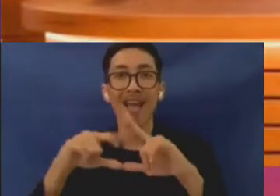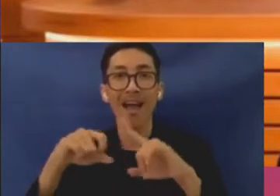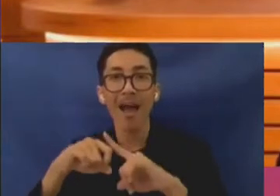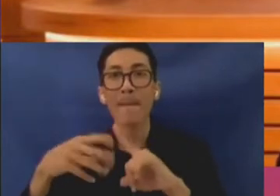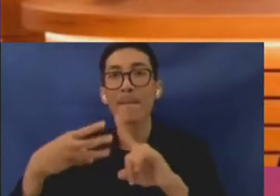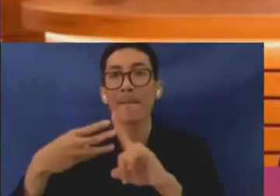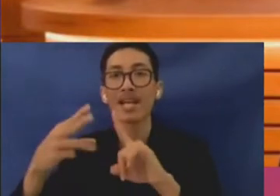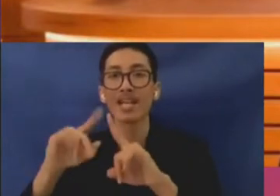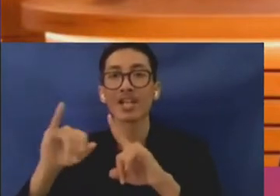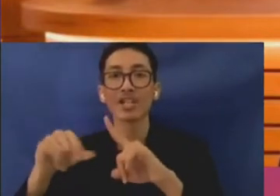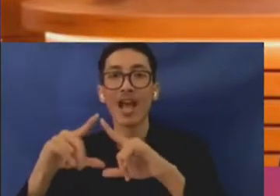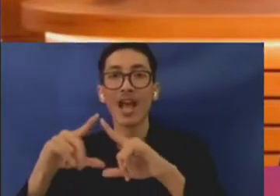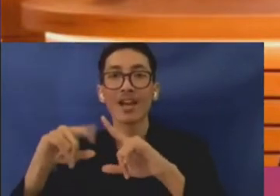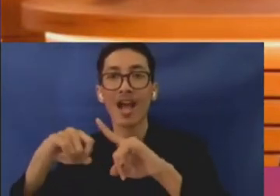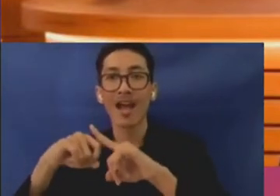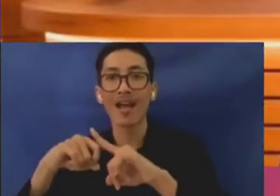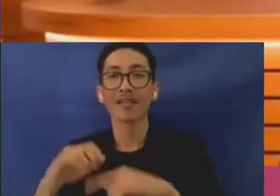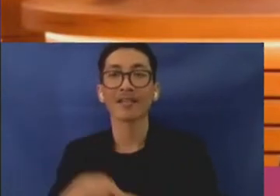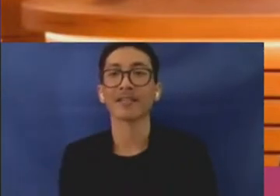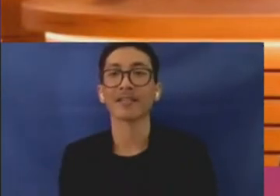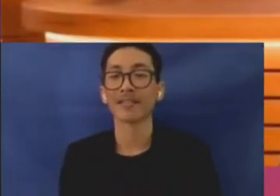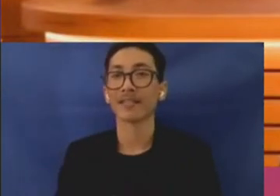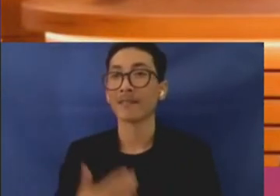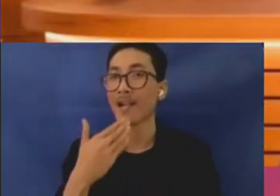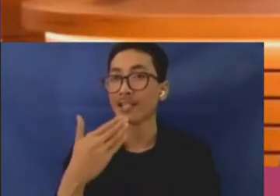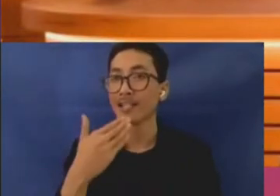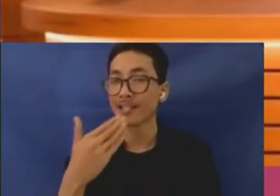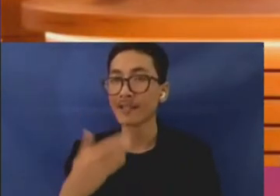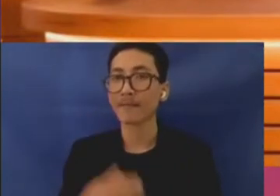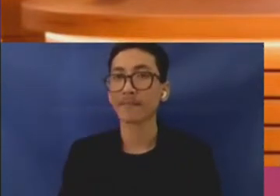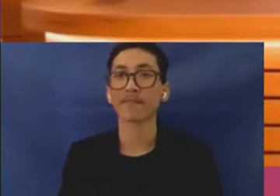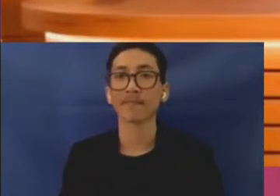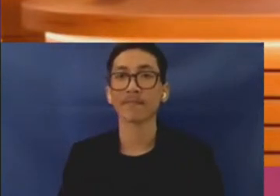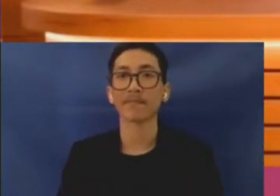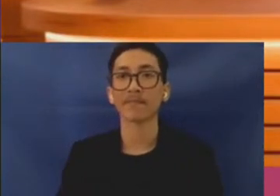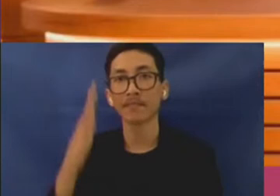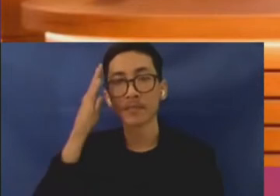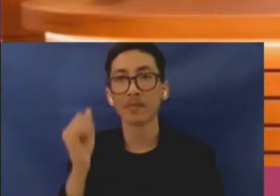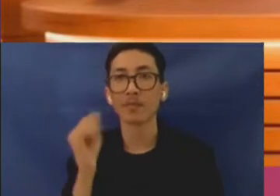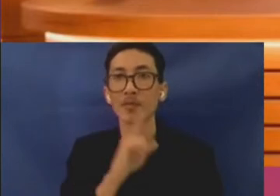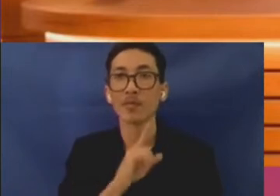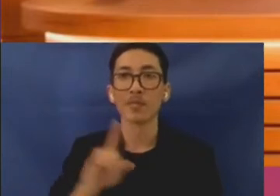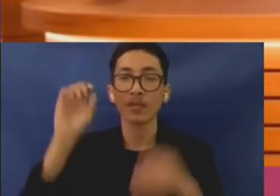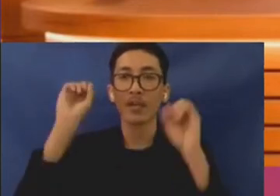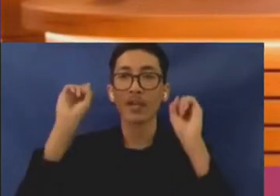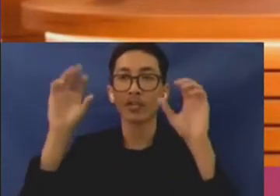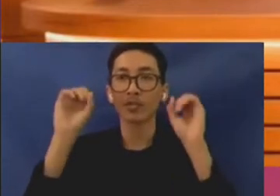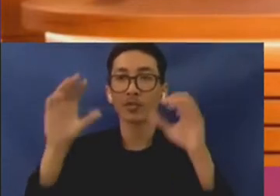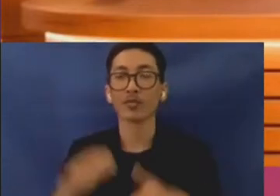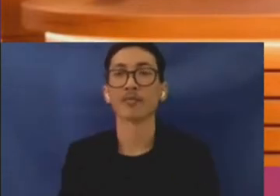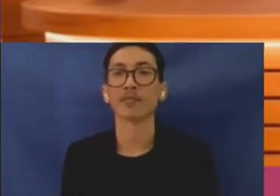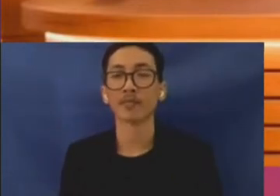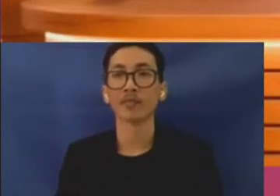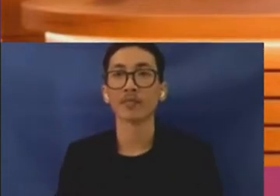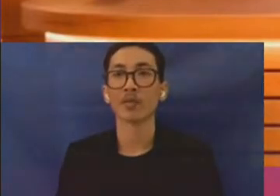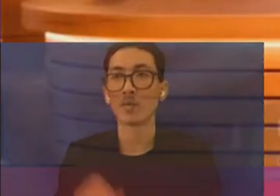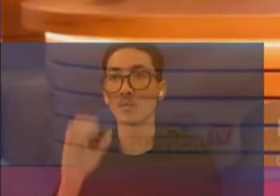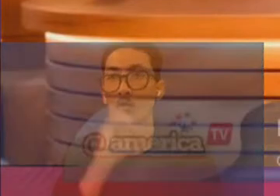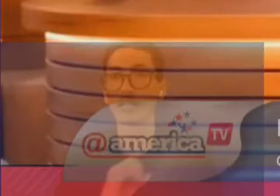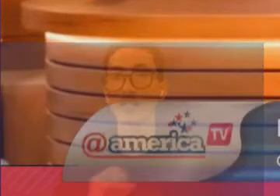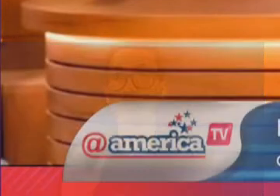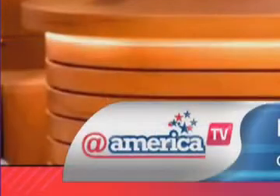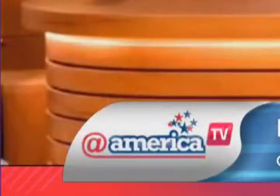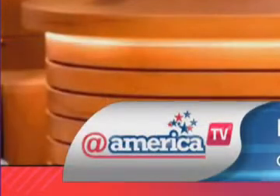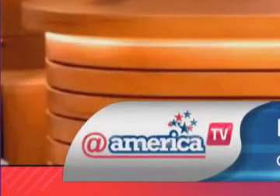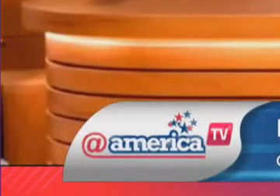atas pembukaan yang diberikan. Assalamualaikum warahmatullahi wabarakatuh. Om Swastiastu, Nama Budaya, Salam Kebajikan